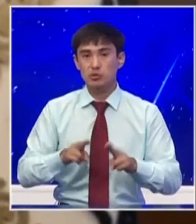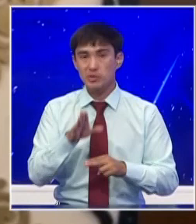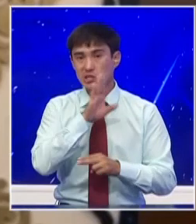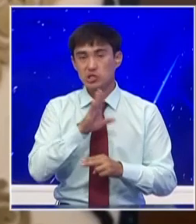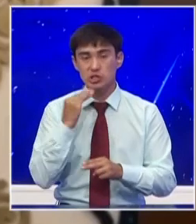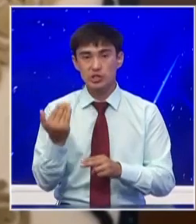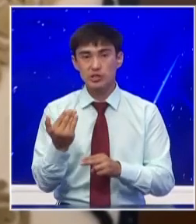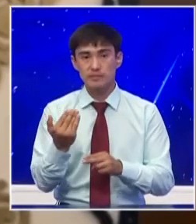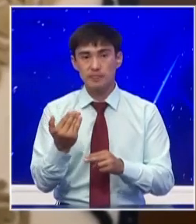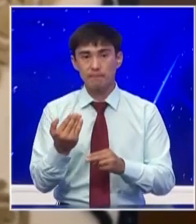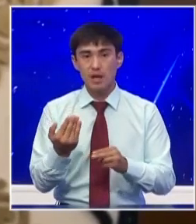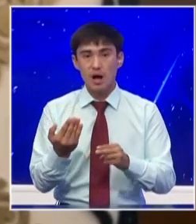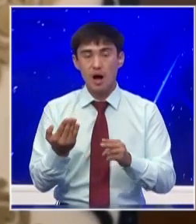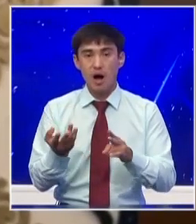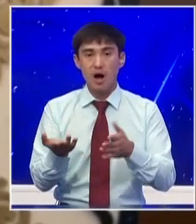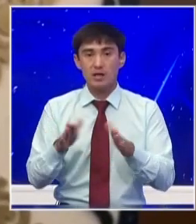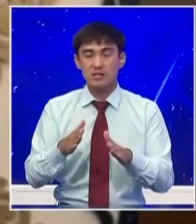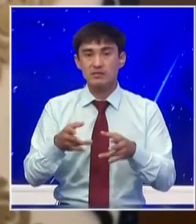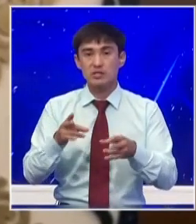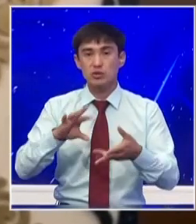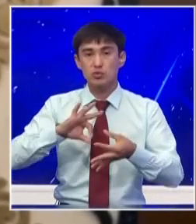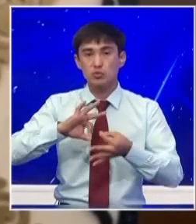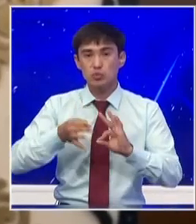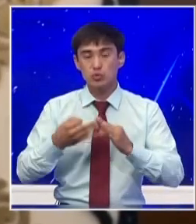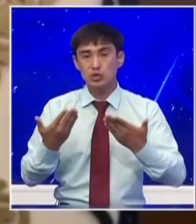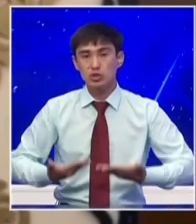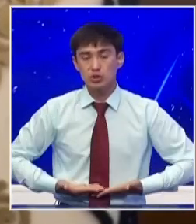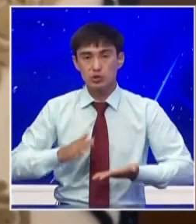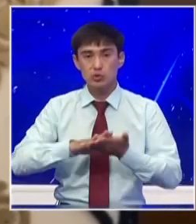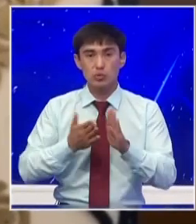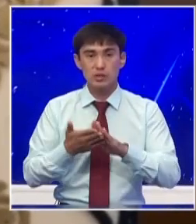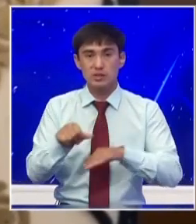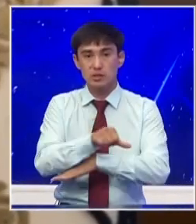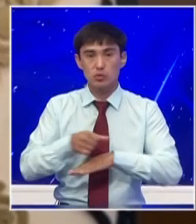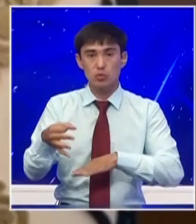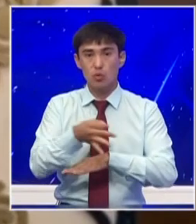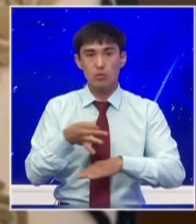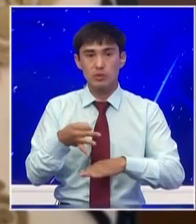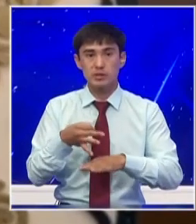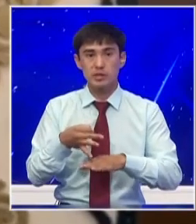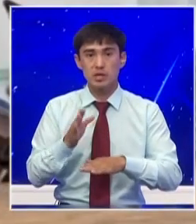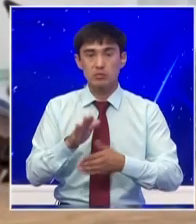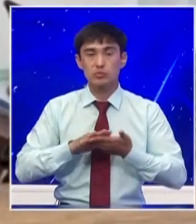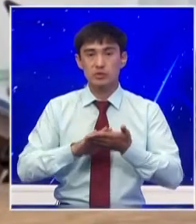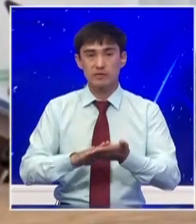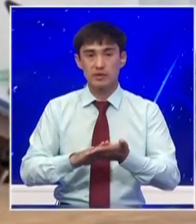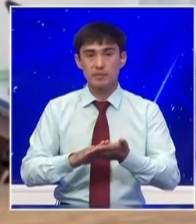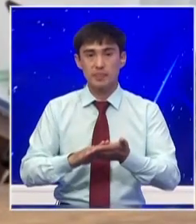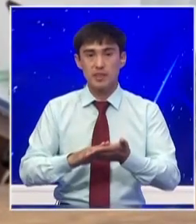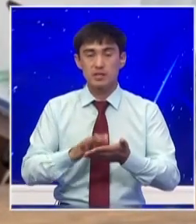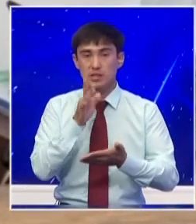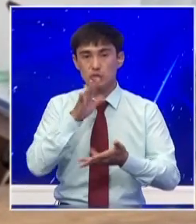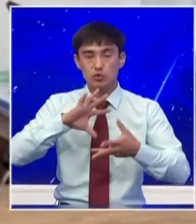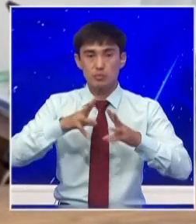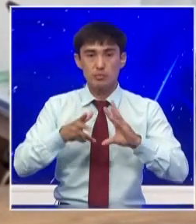женщин, оказавшихся в трудной жизненной ситуации на территории области, работают 4 кризисных центра. За отчетный период